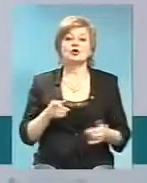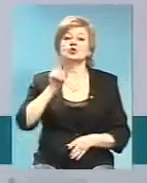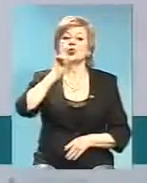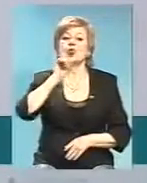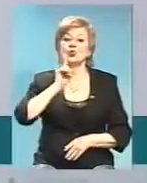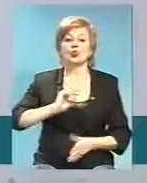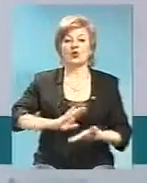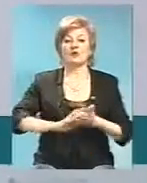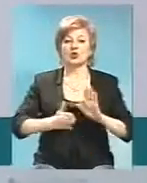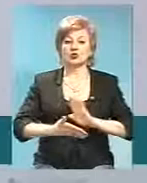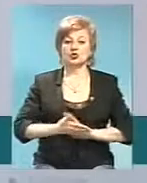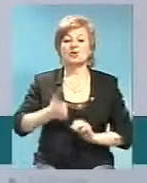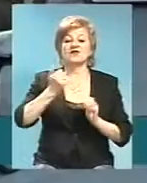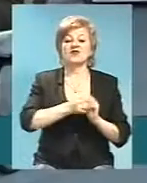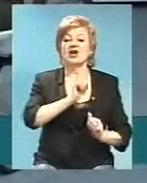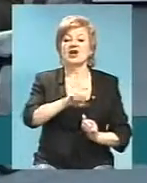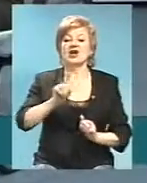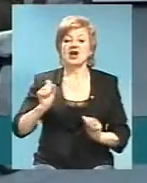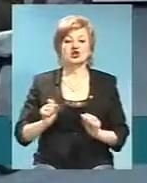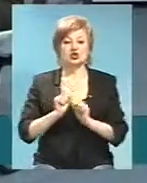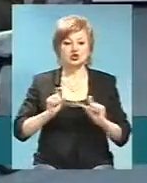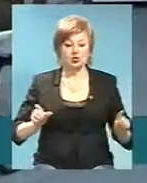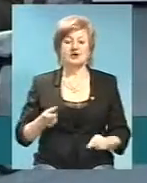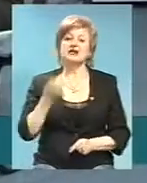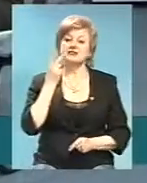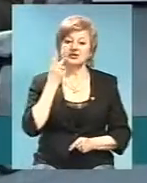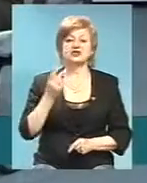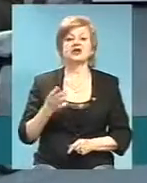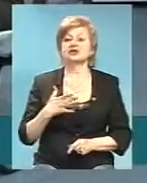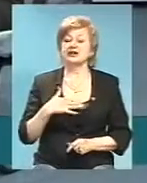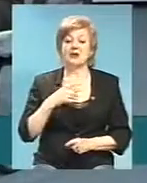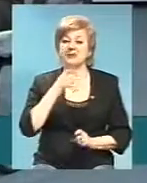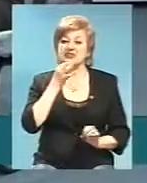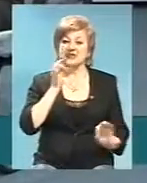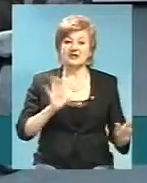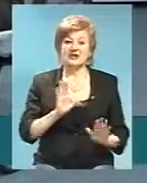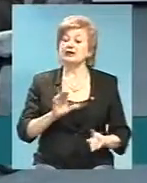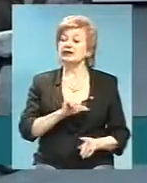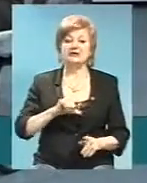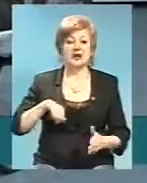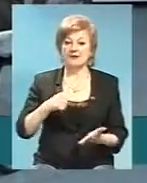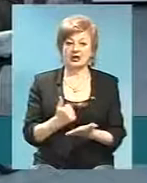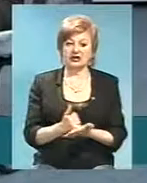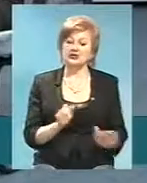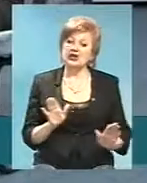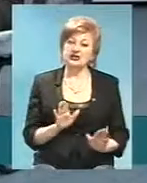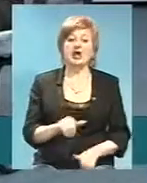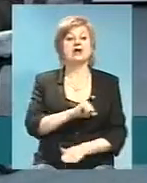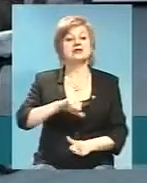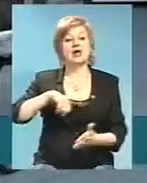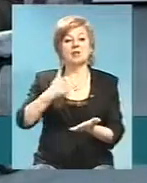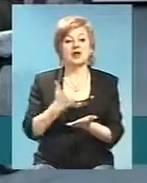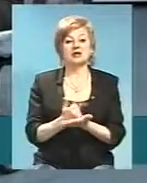комфортних умовах в кожній школі. Звичайно, і я б не сказала, що це саме головне. Саме головне